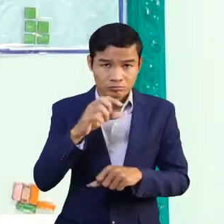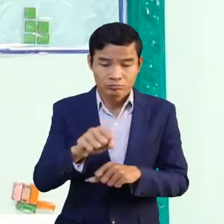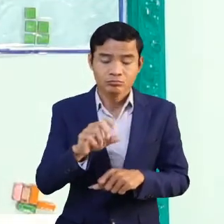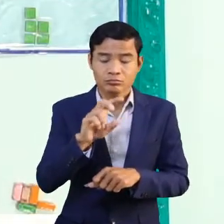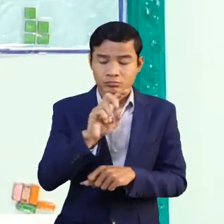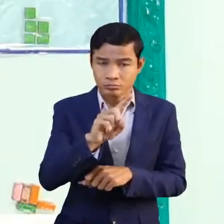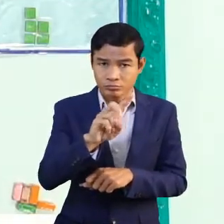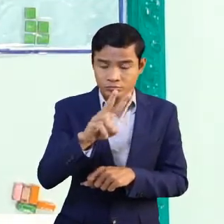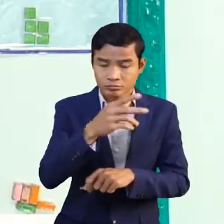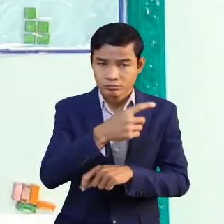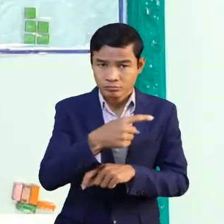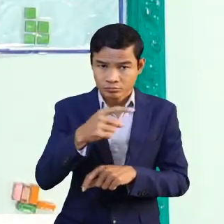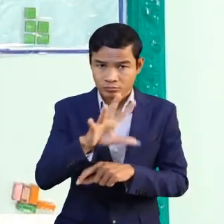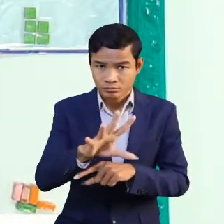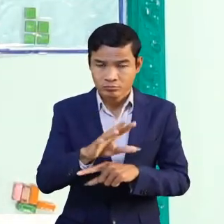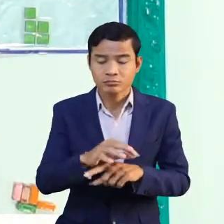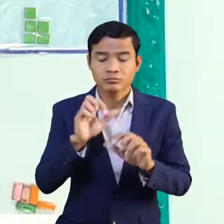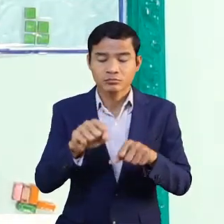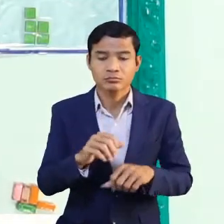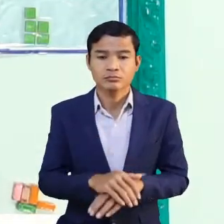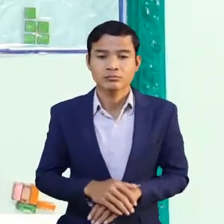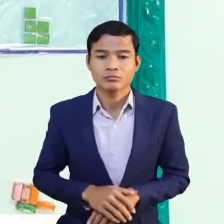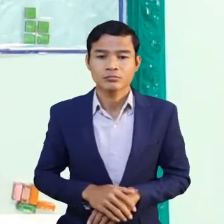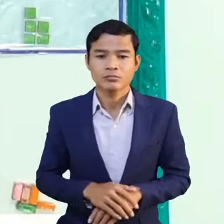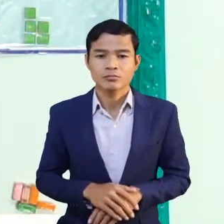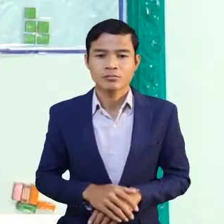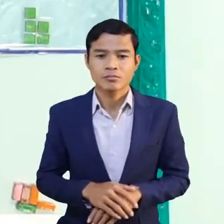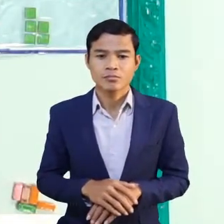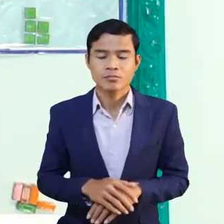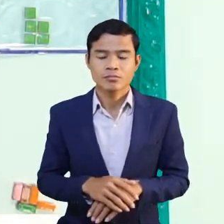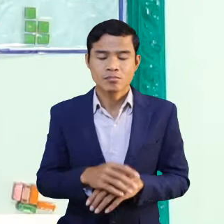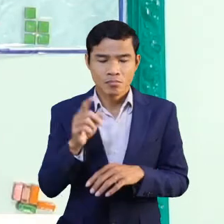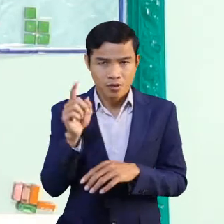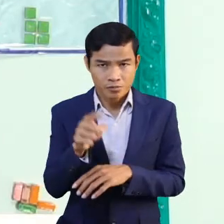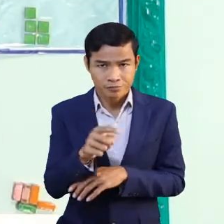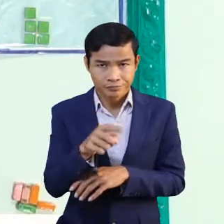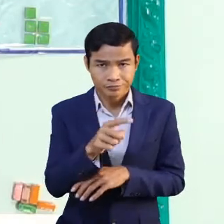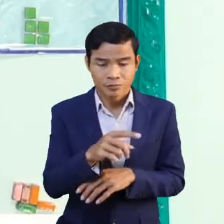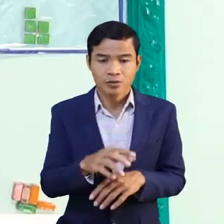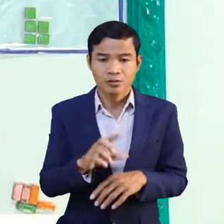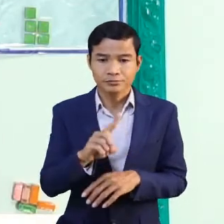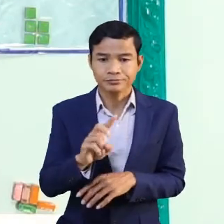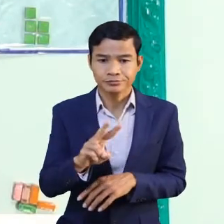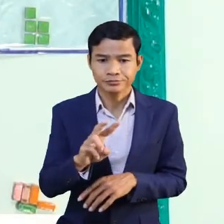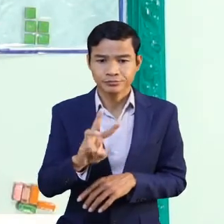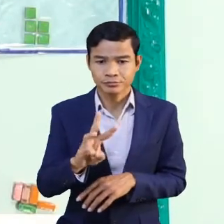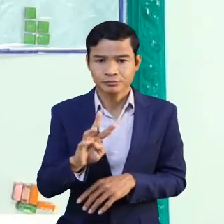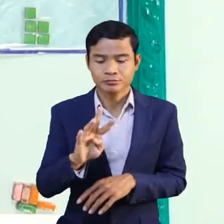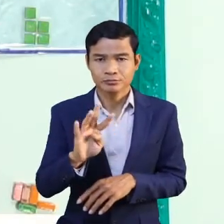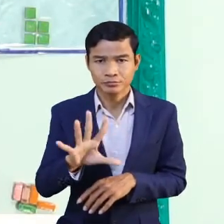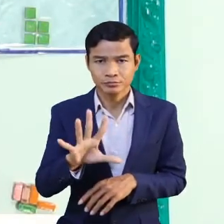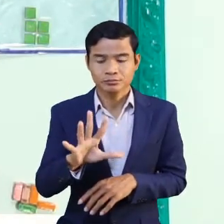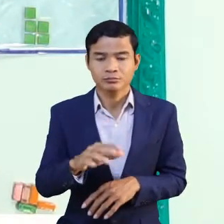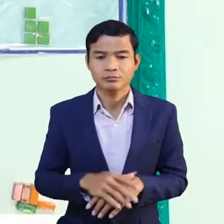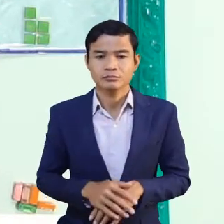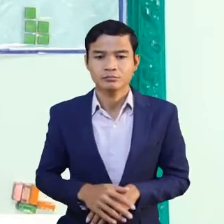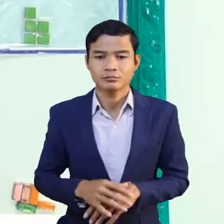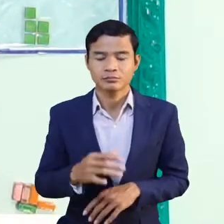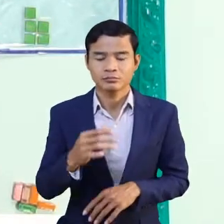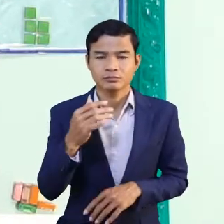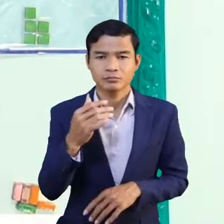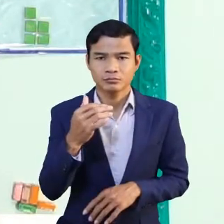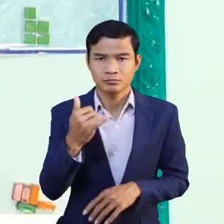ចាអញ្ចឹង12ដក5នៅសល់ប៉ុន្មានតោះចូលរួមជាមួយអ្នកគ្រូយើងឆោតពីក្រាមទៅណា1 2 3 4